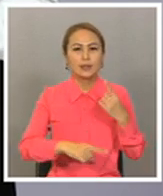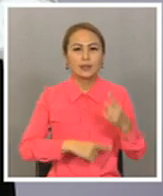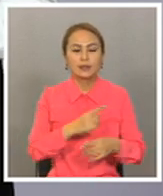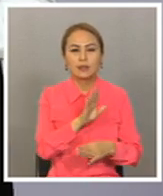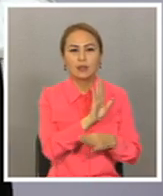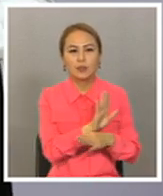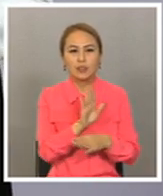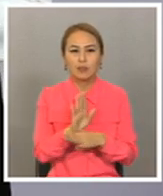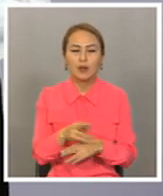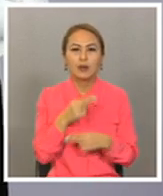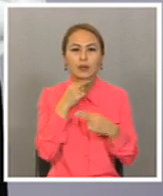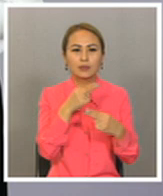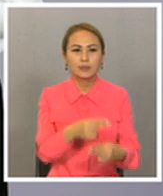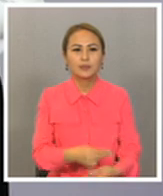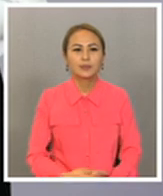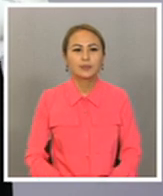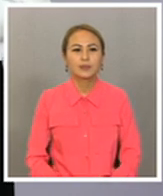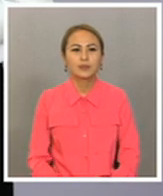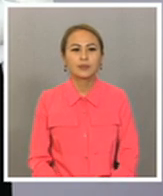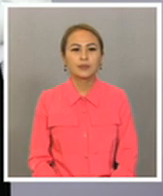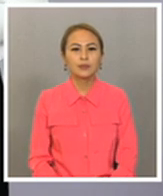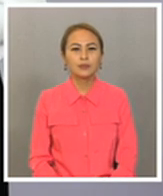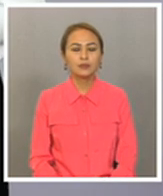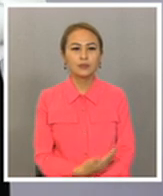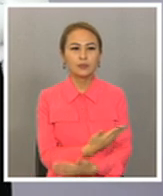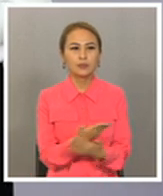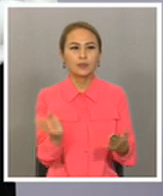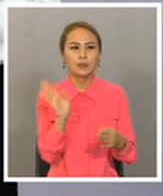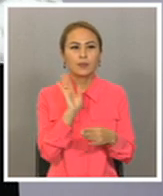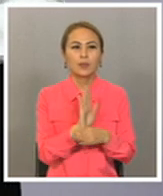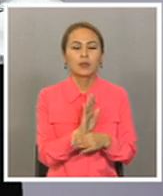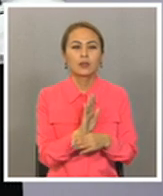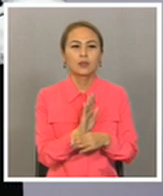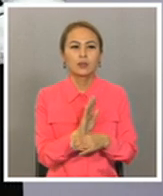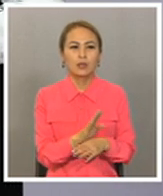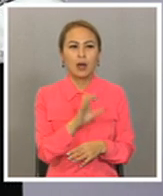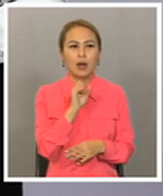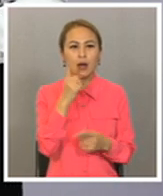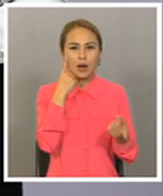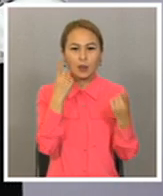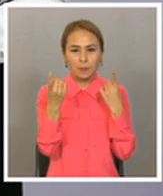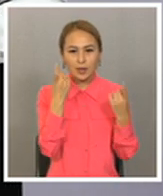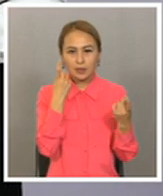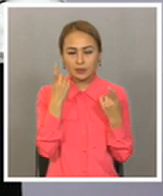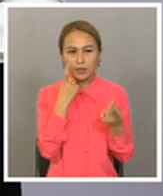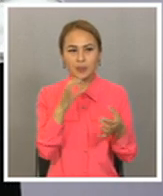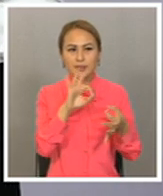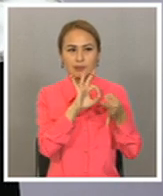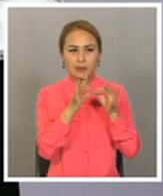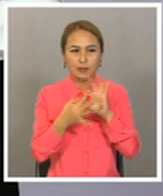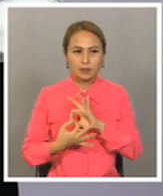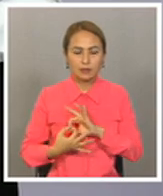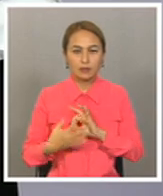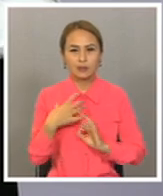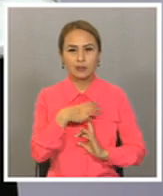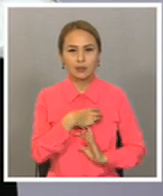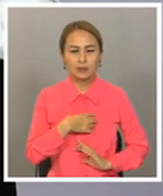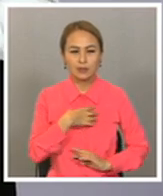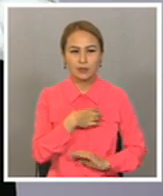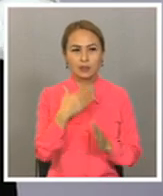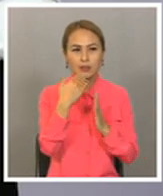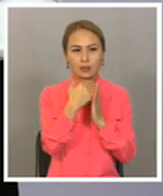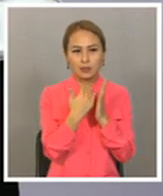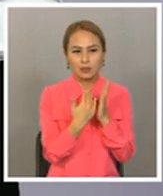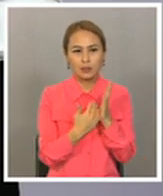тапсырмаға қадам жасайық. Бұл тапсырмада оқушылар, ақпараттар мен деректер негізінде кесте